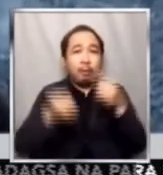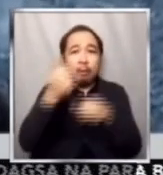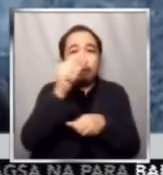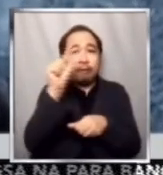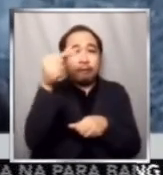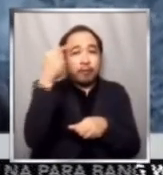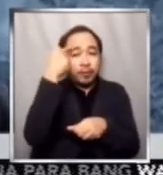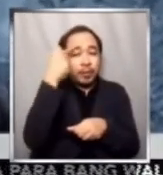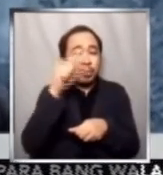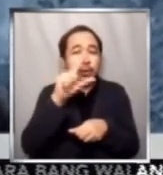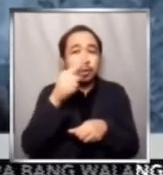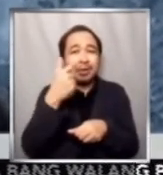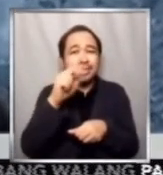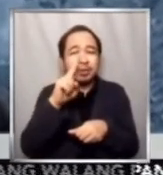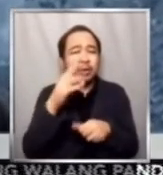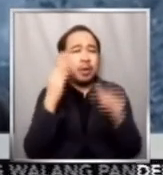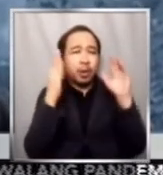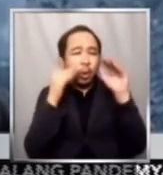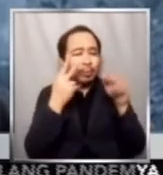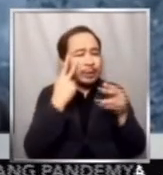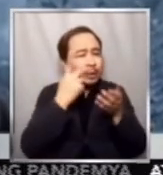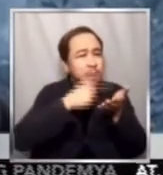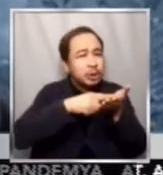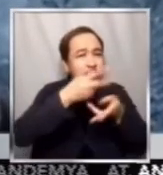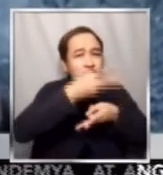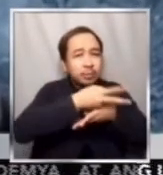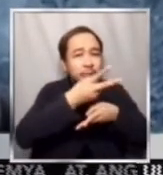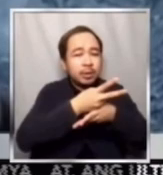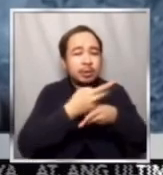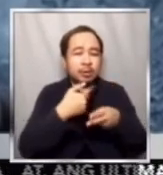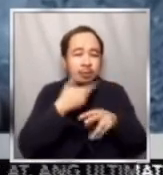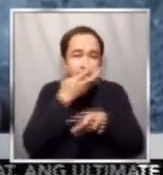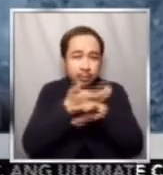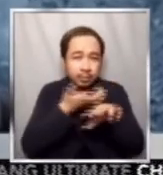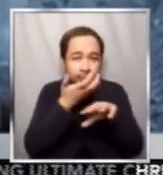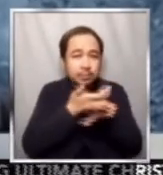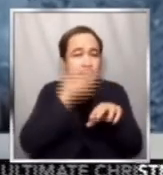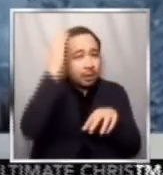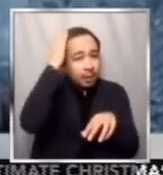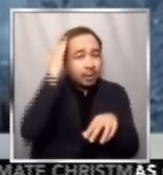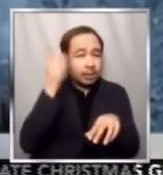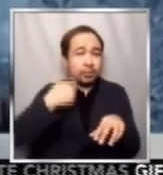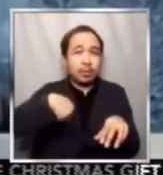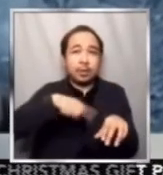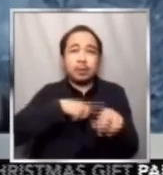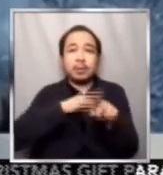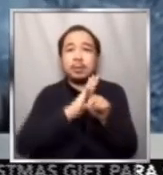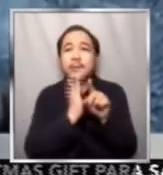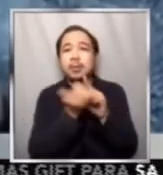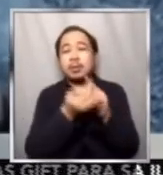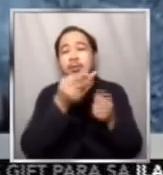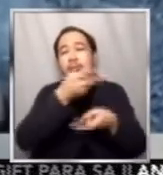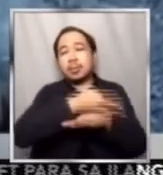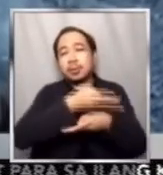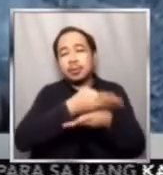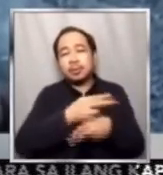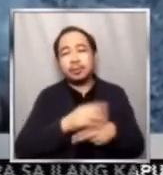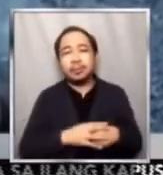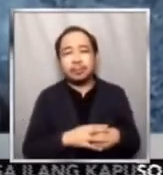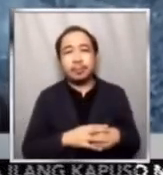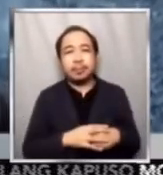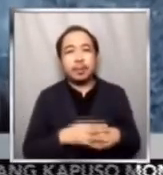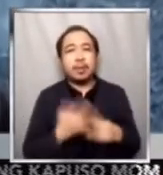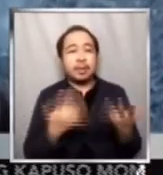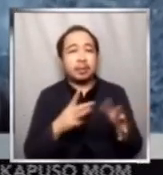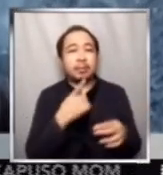matingnan ang sitwasyon. Nakikiusap rin ako na kaming taga-barangay, mag-ingat rin. Naghain na ng suspension order ang Regional